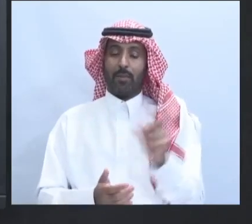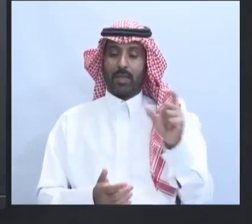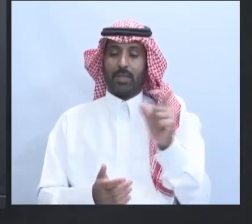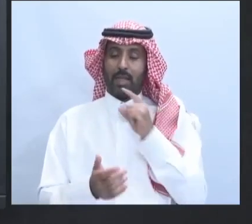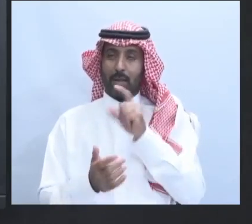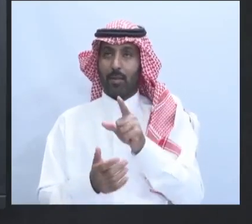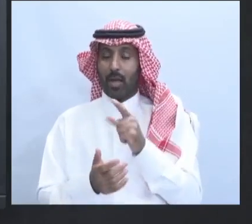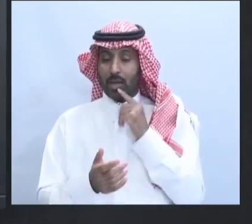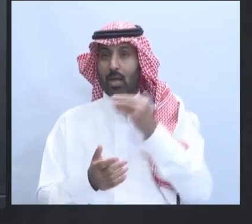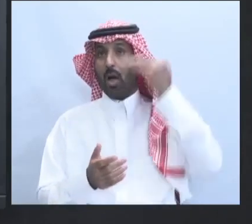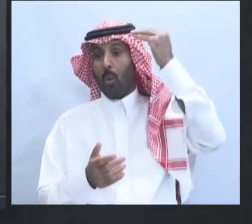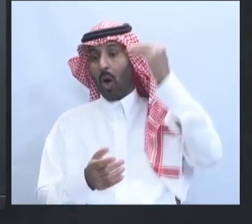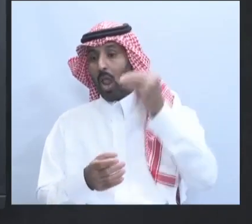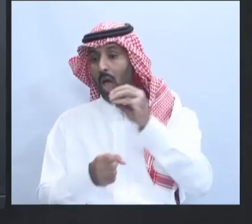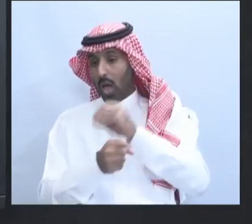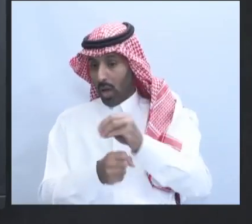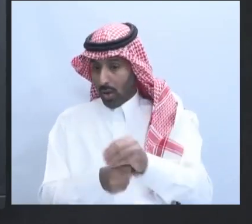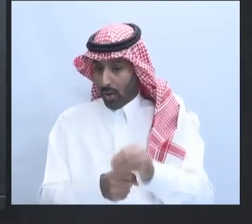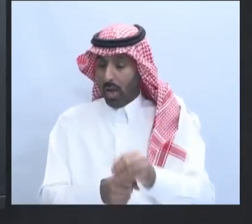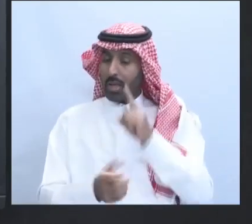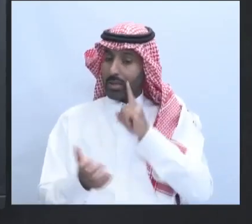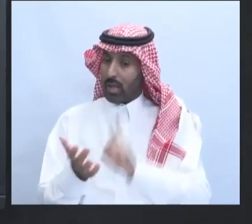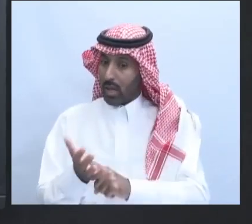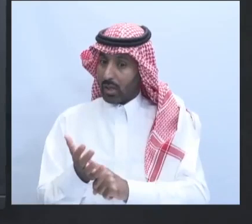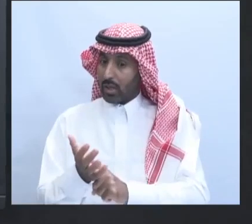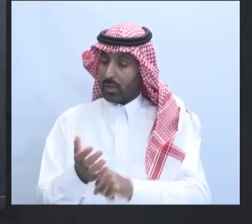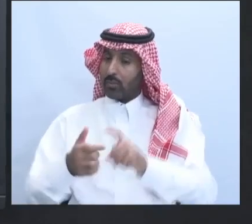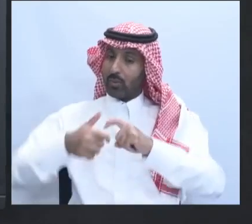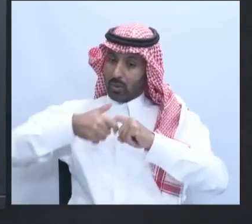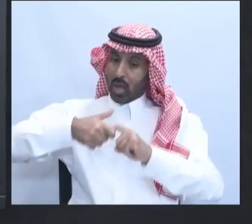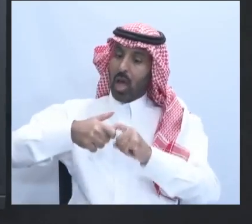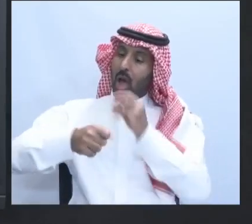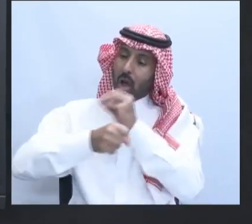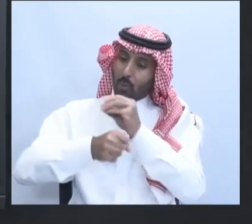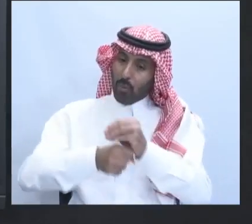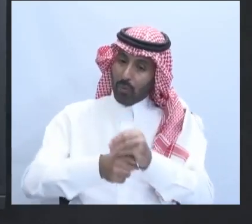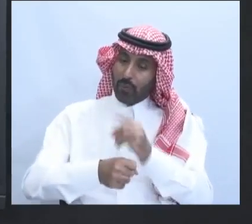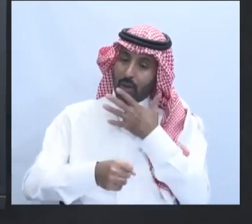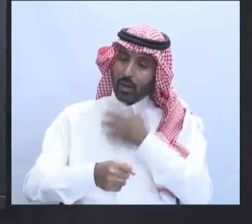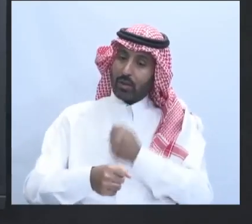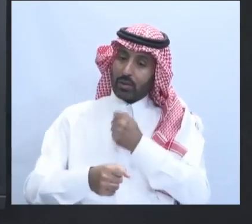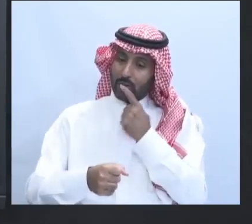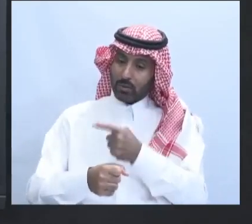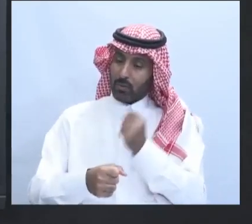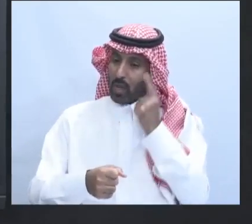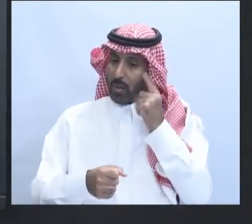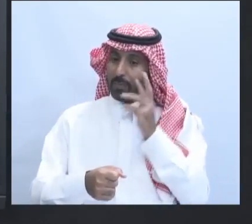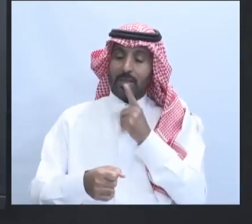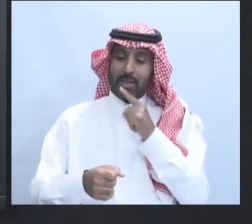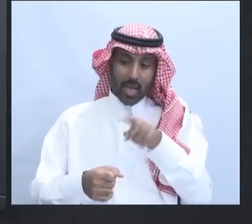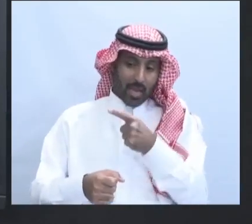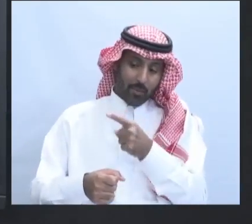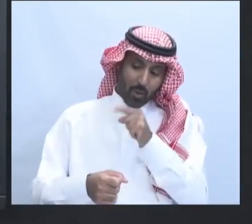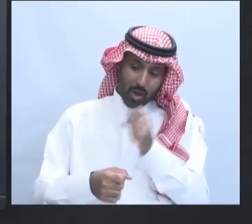دين الله عز وجل لان فيه التثبت في المرويات والعلم بصحيح منها